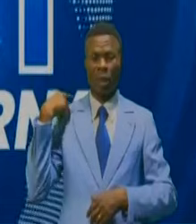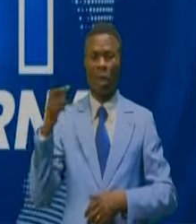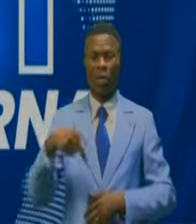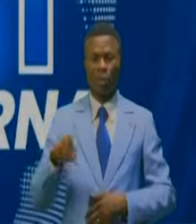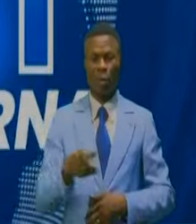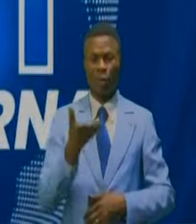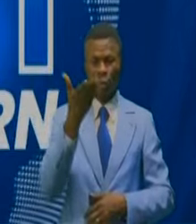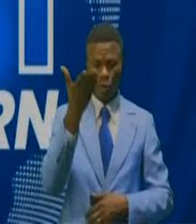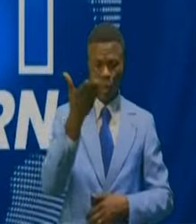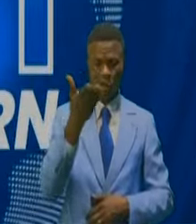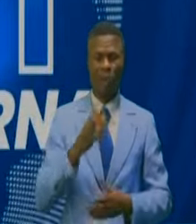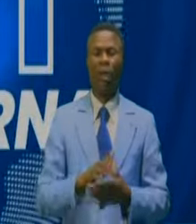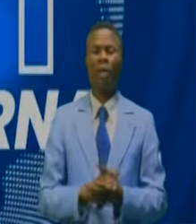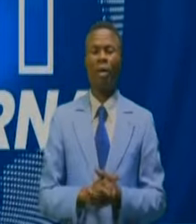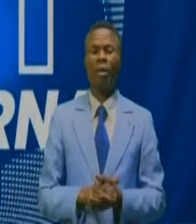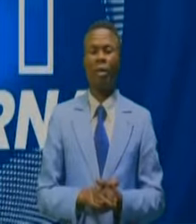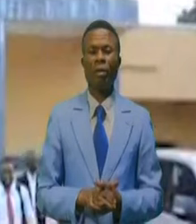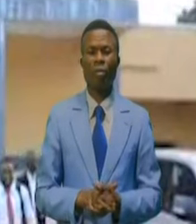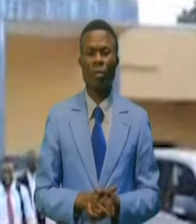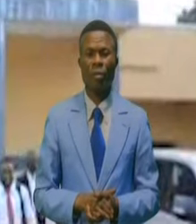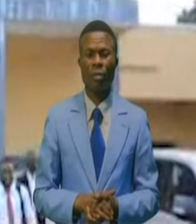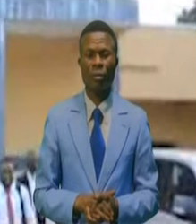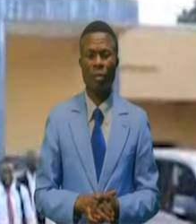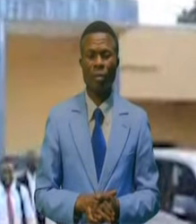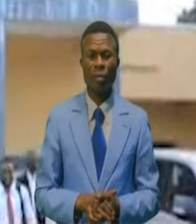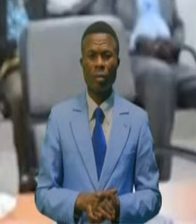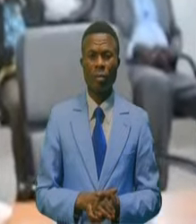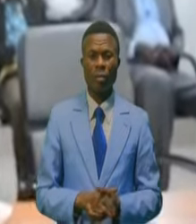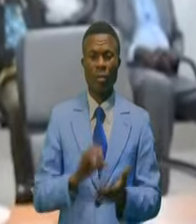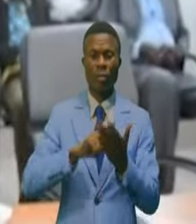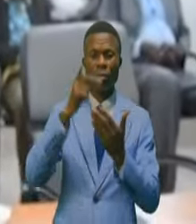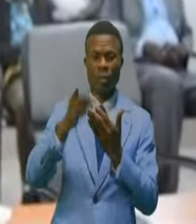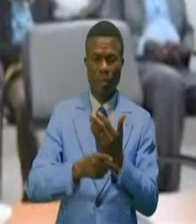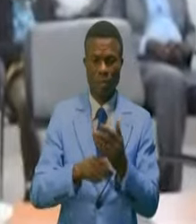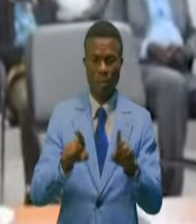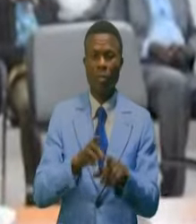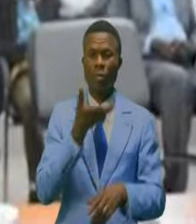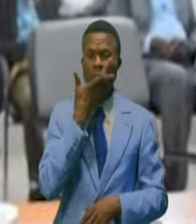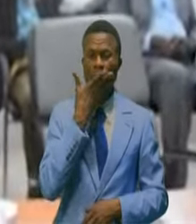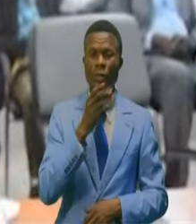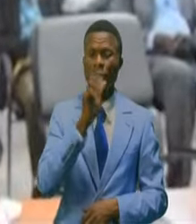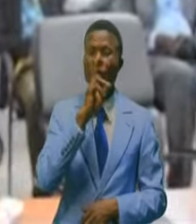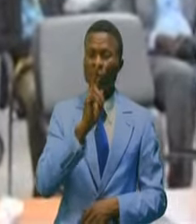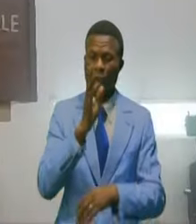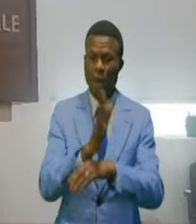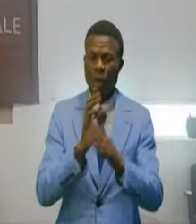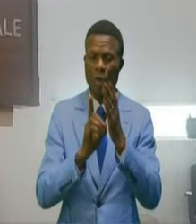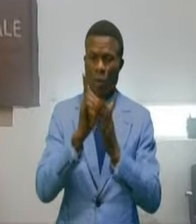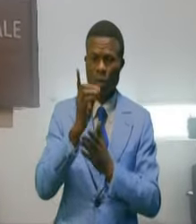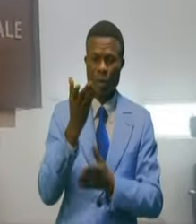Les explications avec une fois de plus Cédric Kenina. Une audition aux allures d'une véritable leçon de